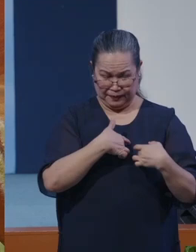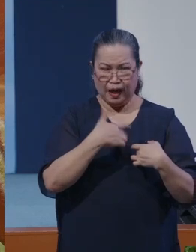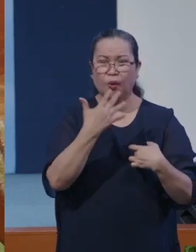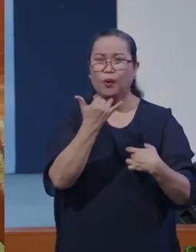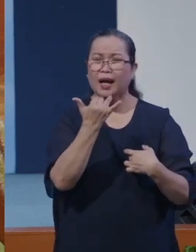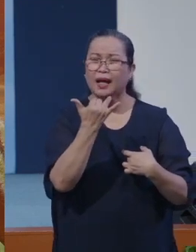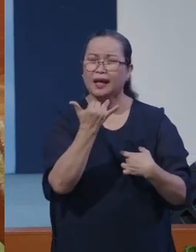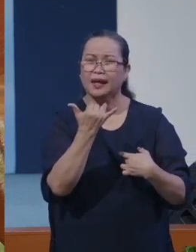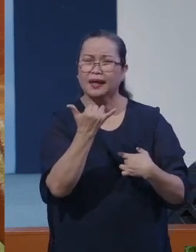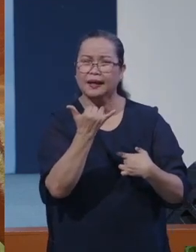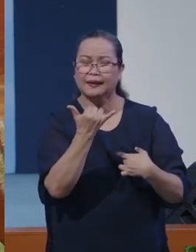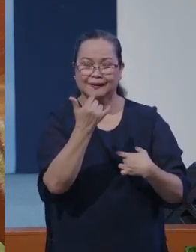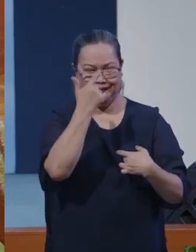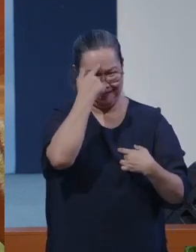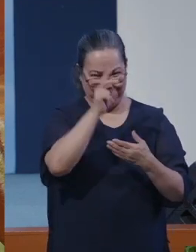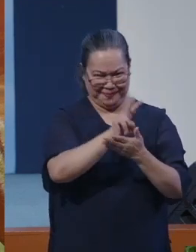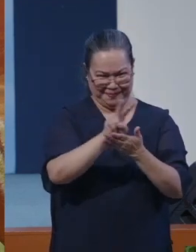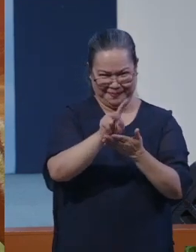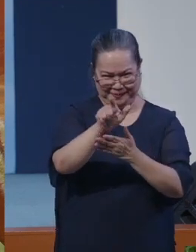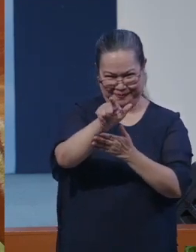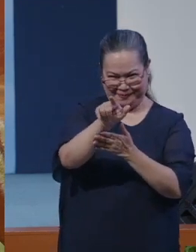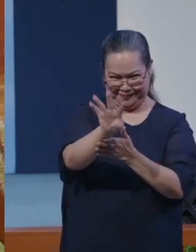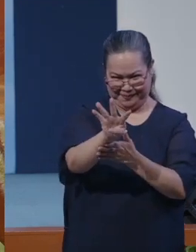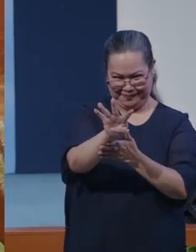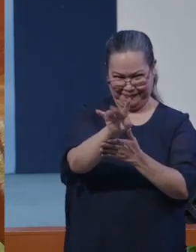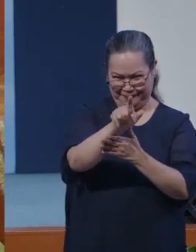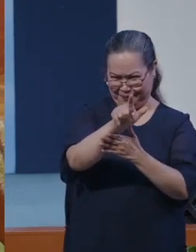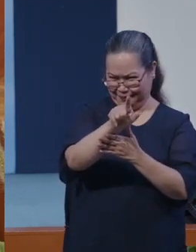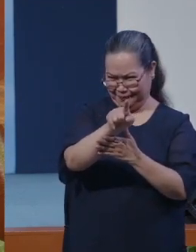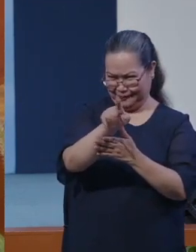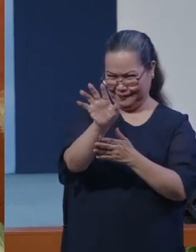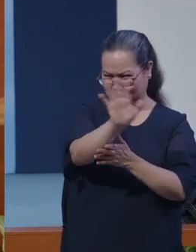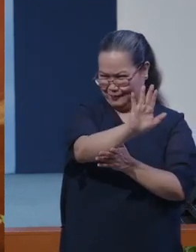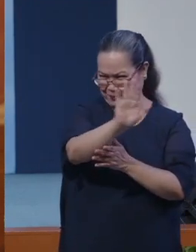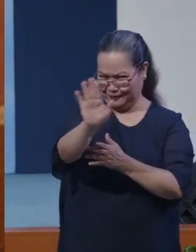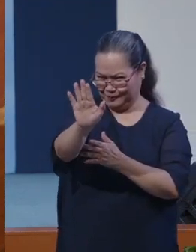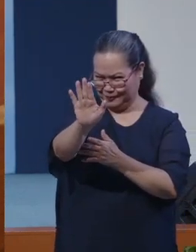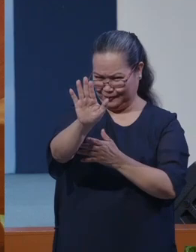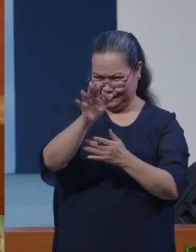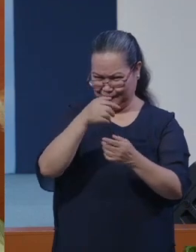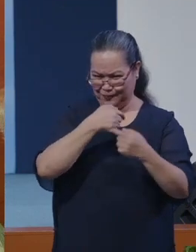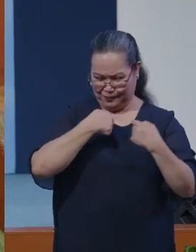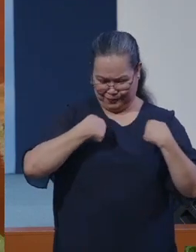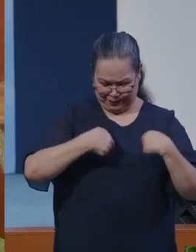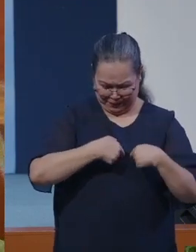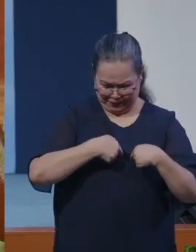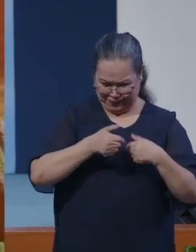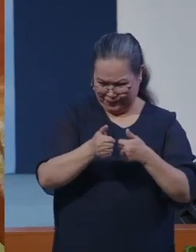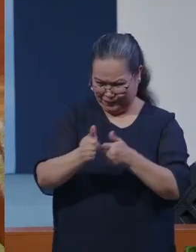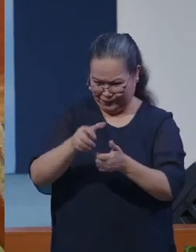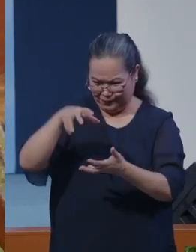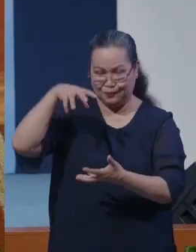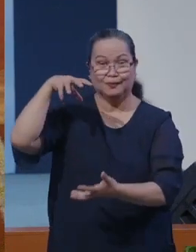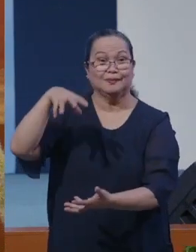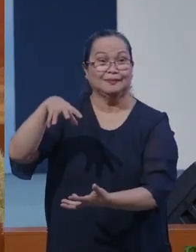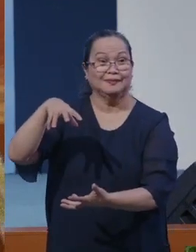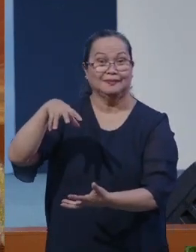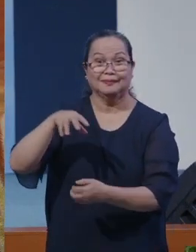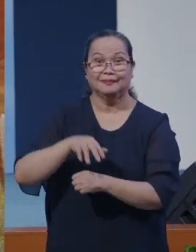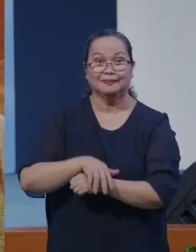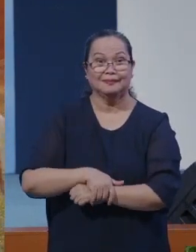Bakit? Hindi ba yun ang sabi niya sa verse 24, sa verse 21? "For where your treasure is, there your heart is